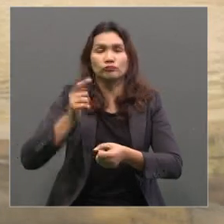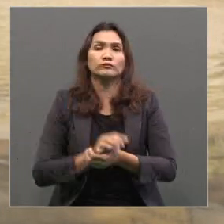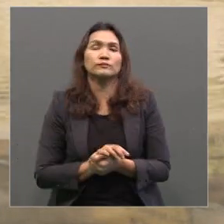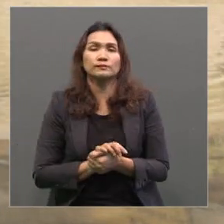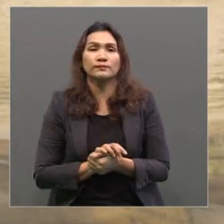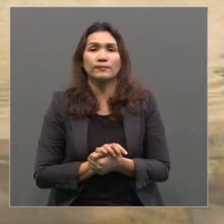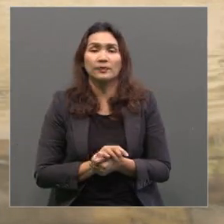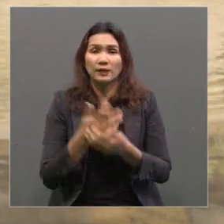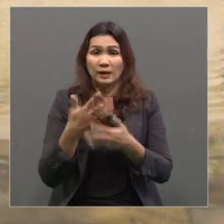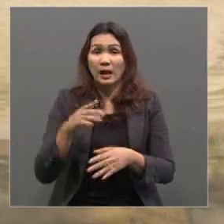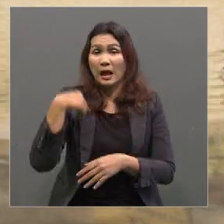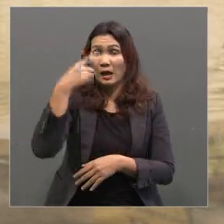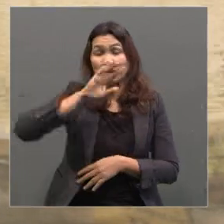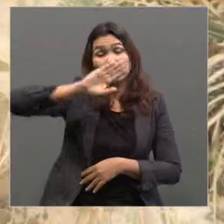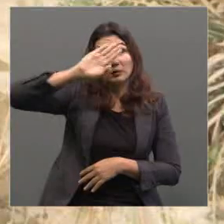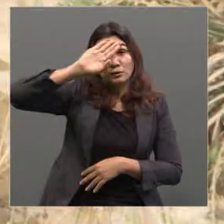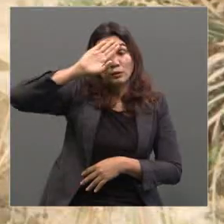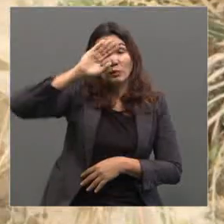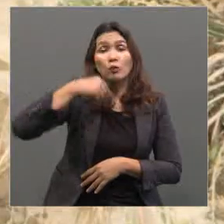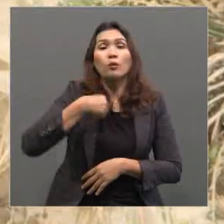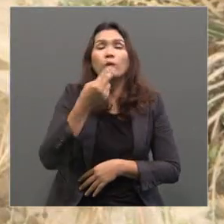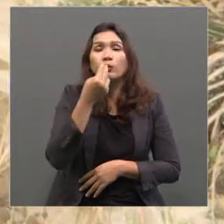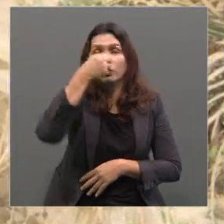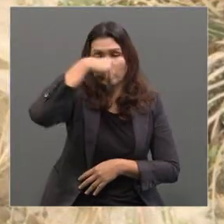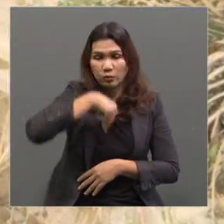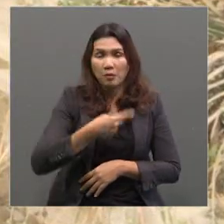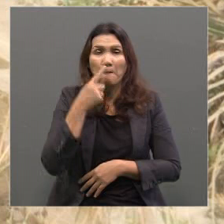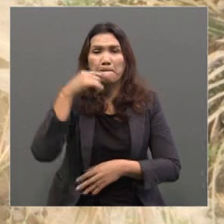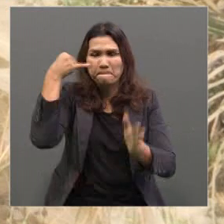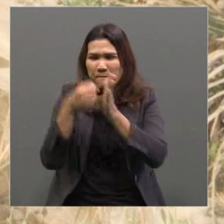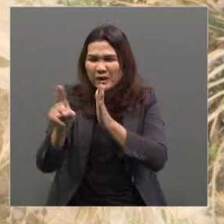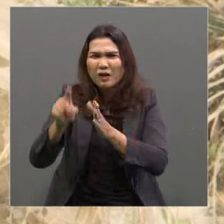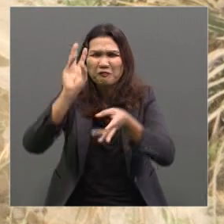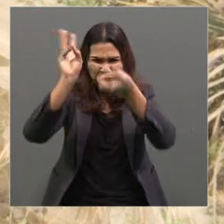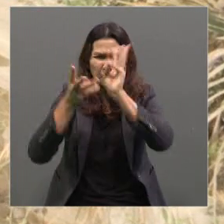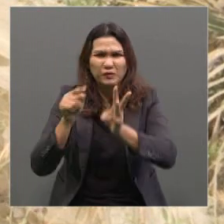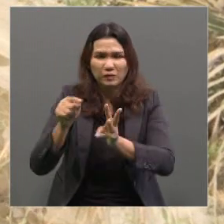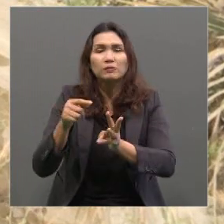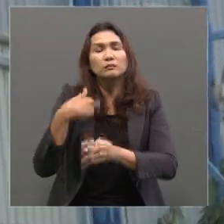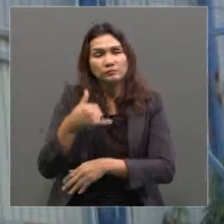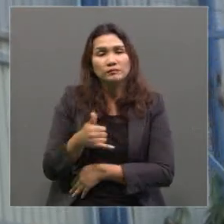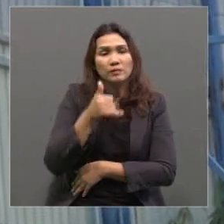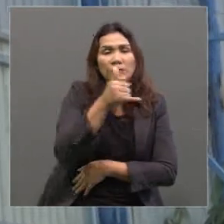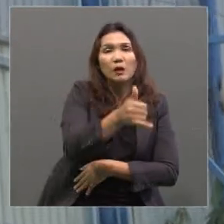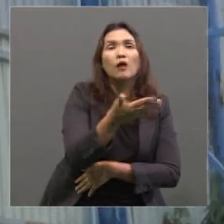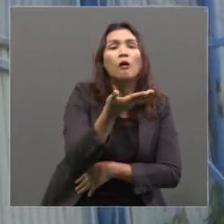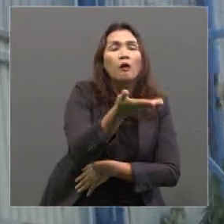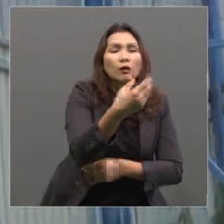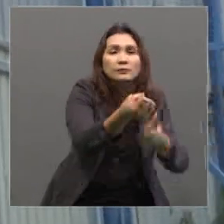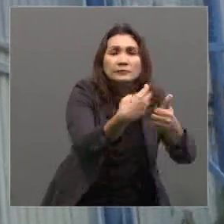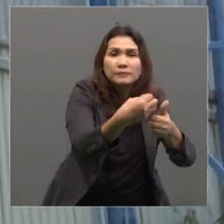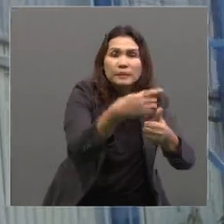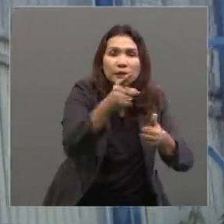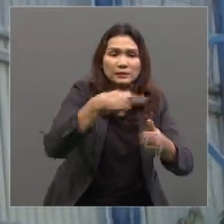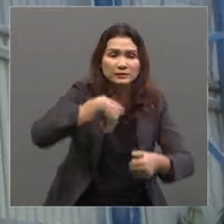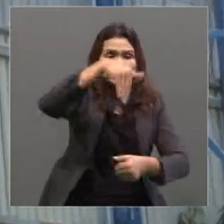ะสำหรับผู้ป่วยระบบทางเดินหายใจที่มีสาเหตุมาจากฝุ่น PM2.5 ค่ะตอนนี้ก็สามารถเข้ารับการปรึกษาได้ที่คลินิกมล